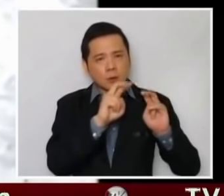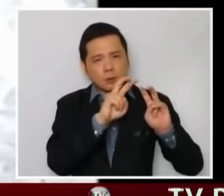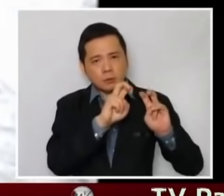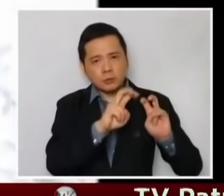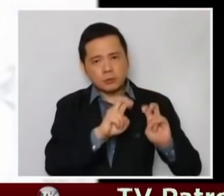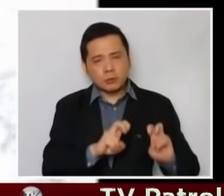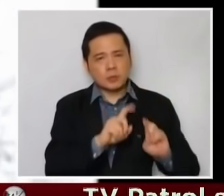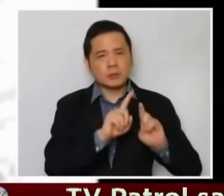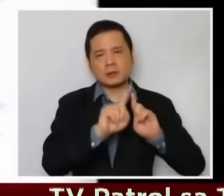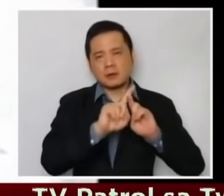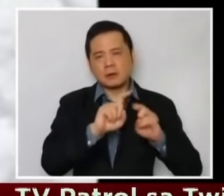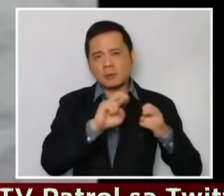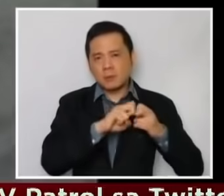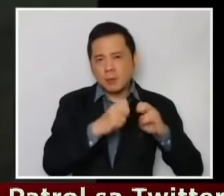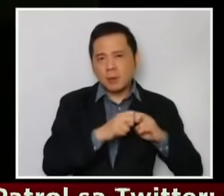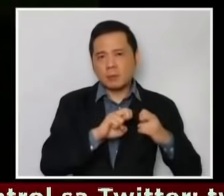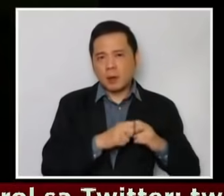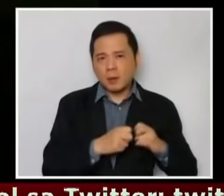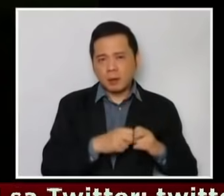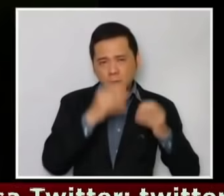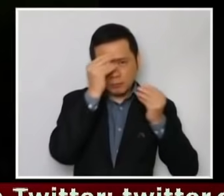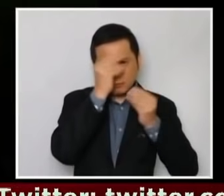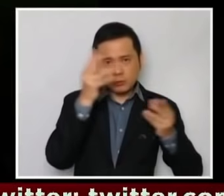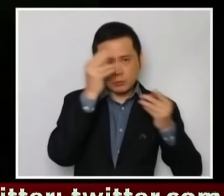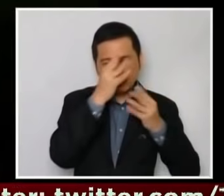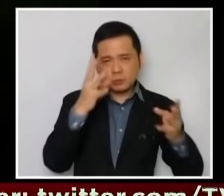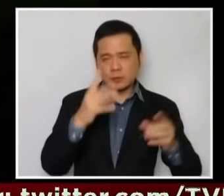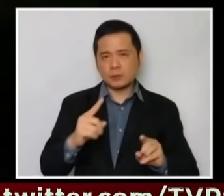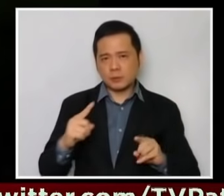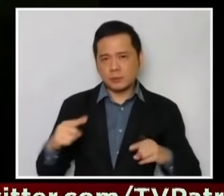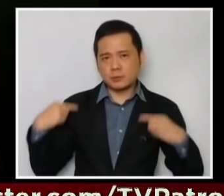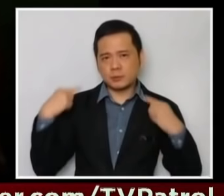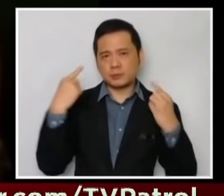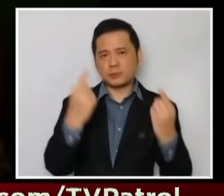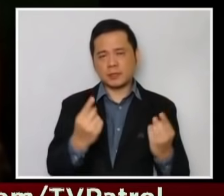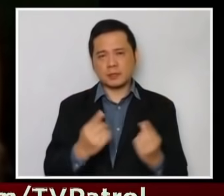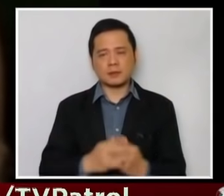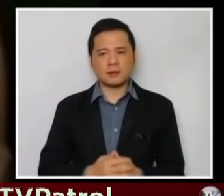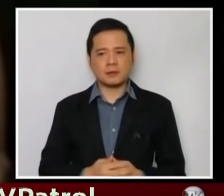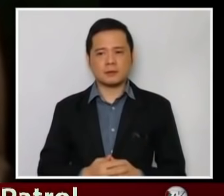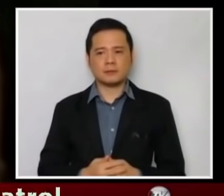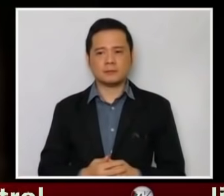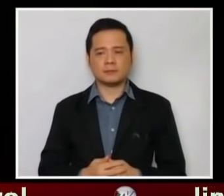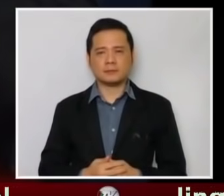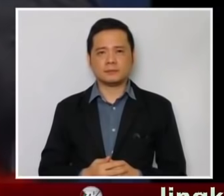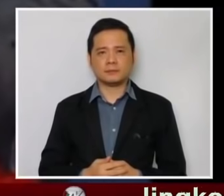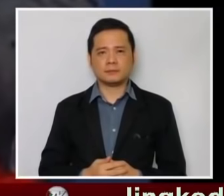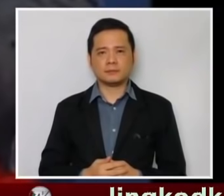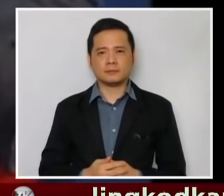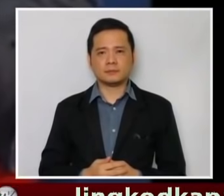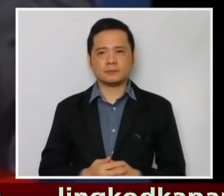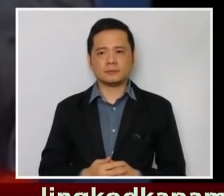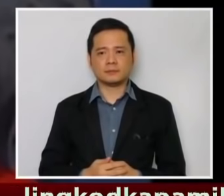isyong napapanahon. Sira na lahat ang pananim namin gawa po ng Mount Pinatubong pumutok.